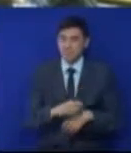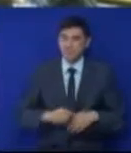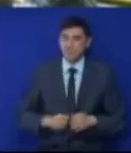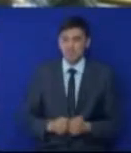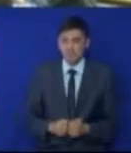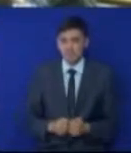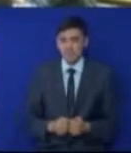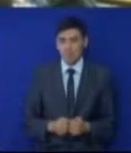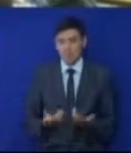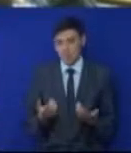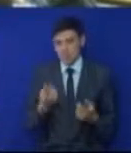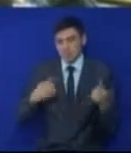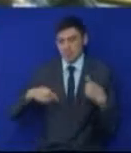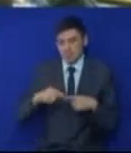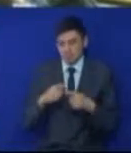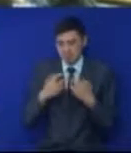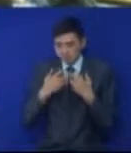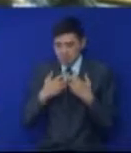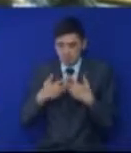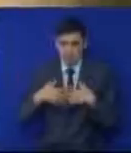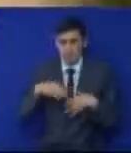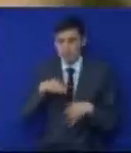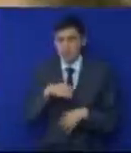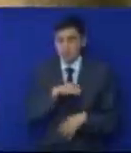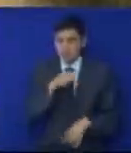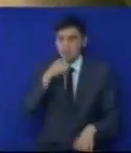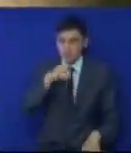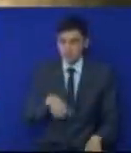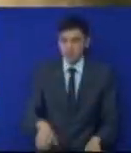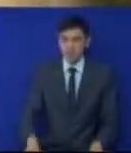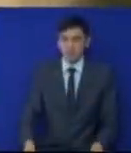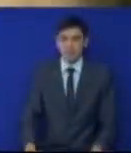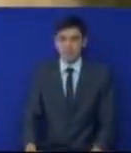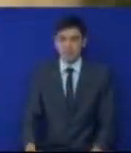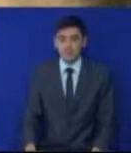артық. Соған өзіміз соған есептеп құрадық.